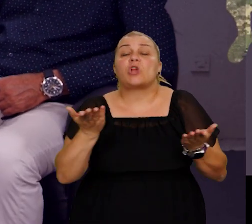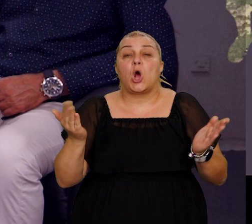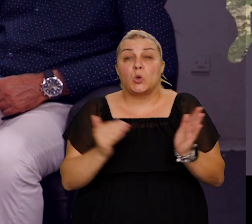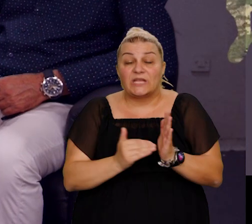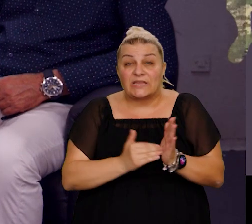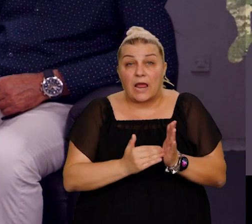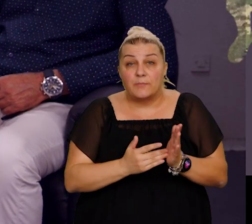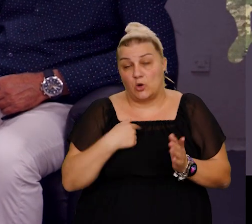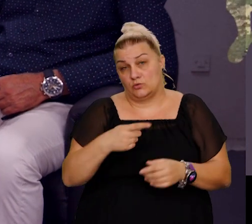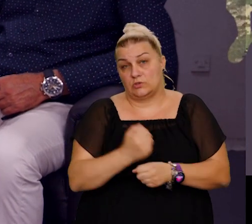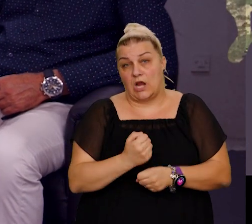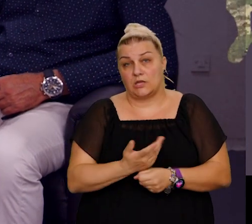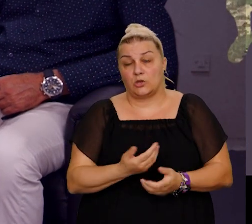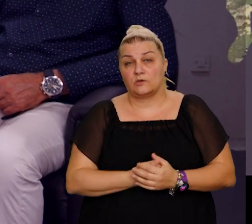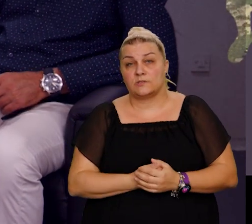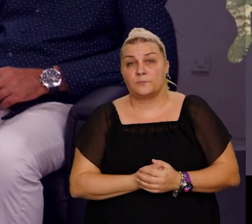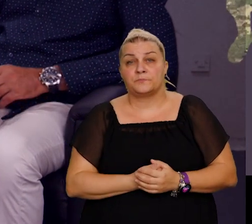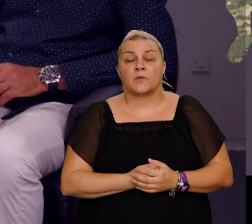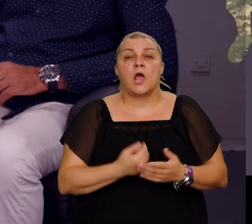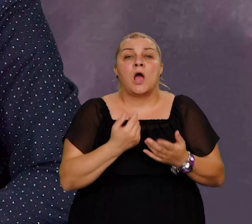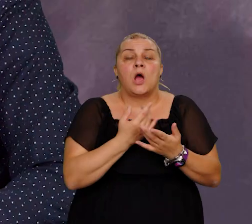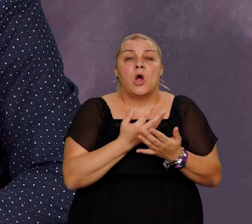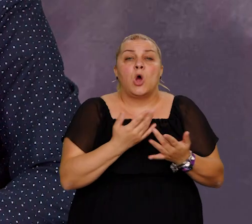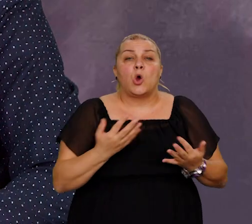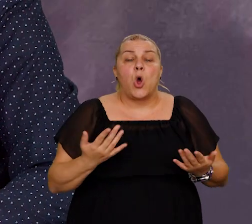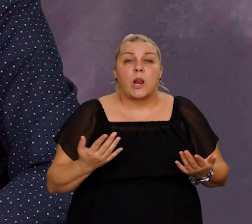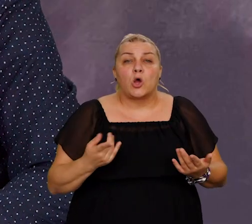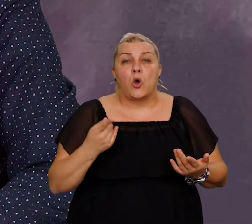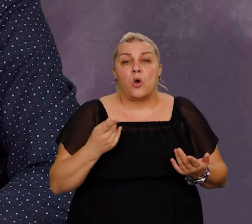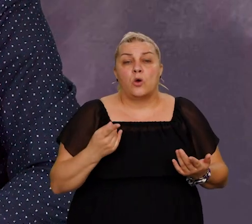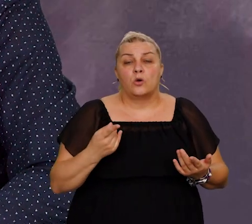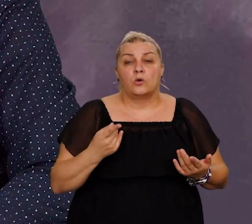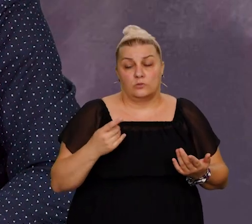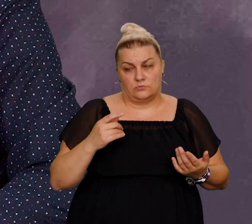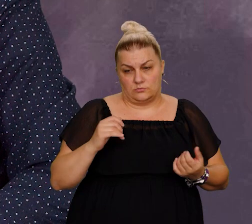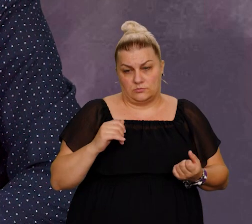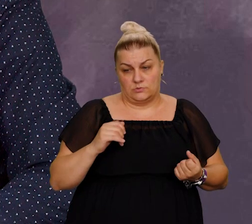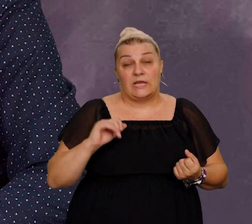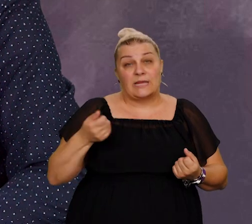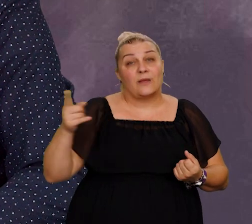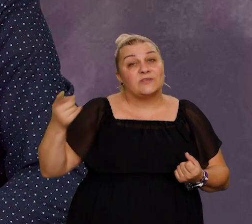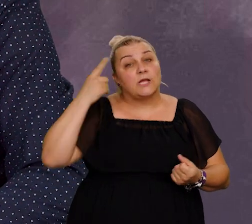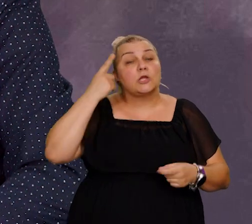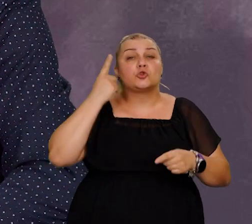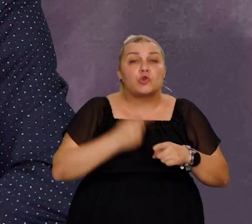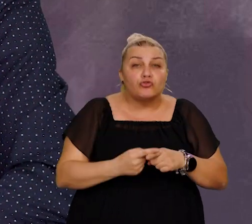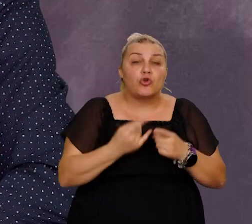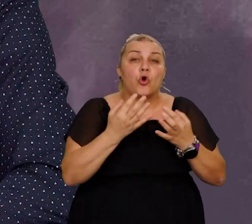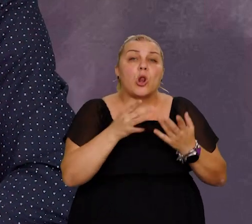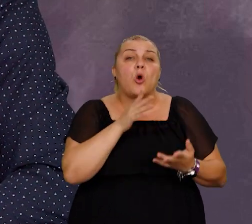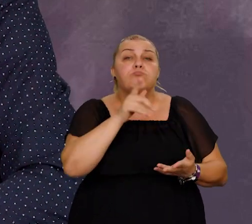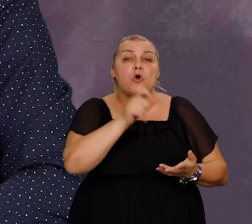je trebalo, u stvari se... Da, koliko je kadro, točan podatak, imate li Bošnjaka,